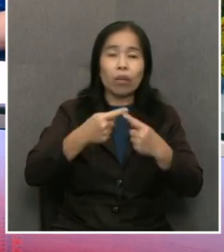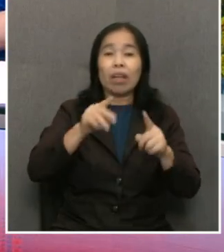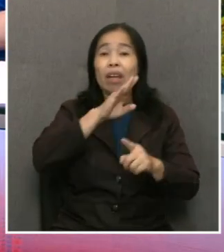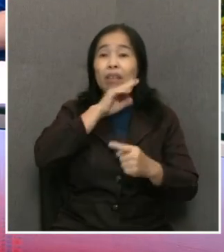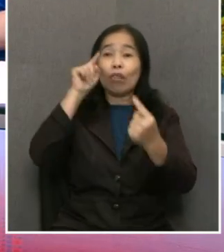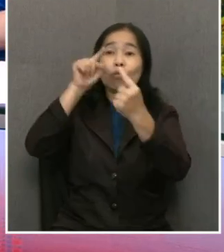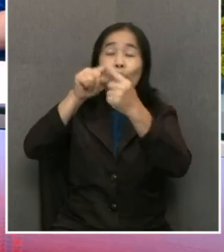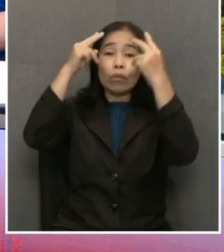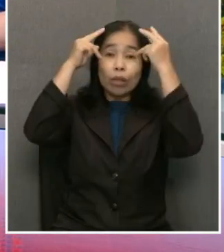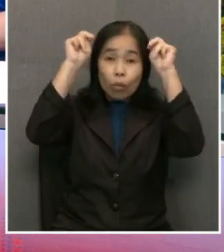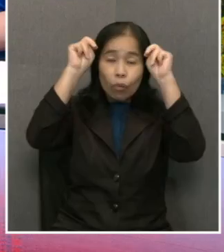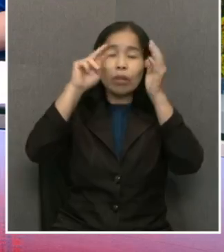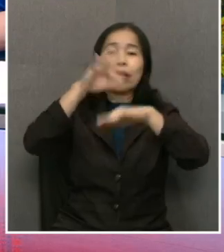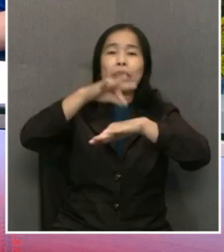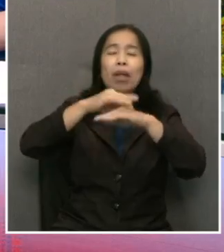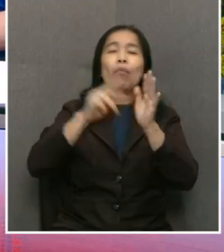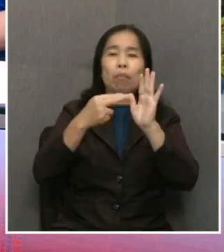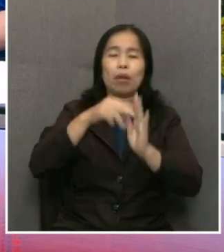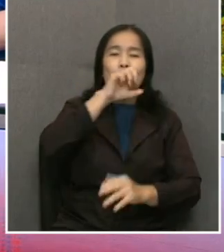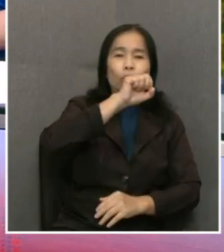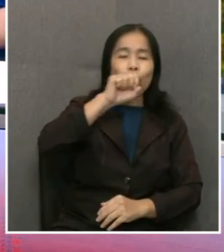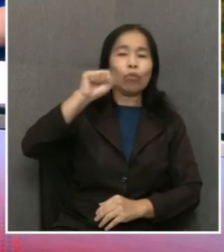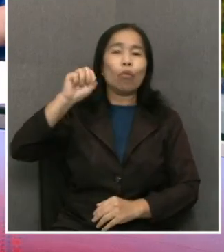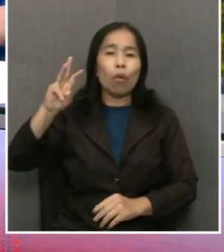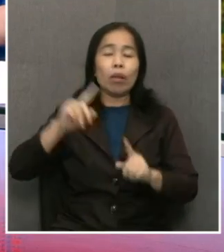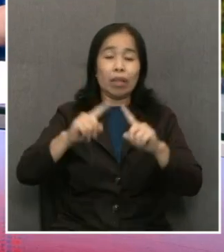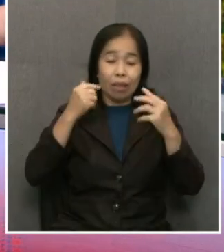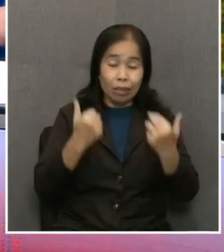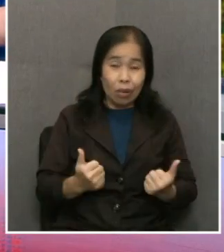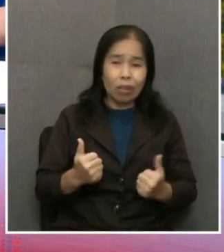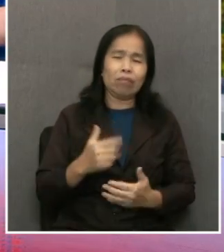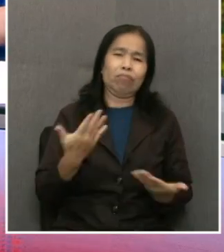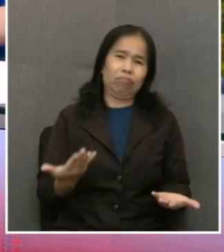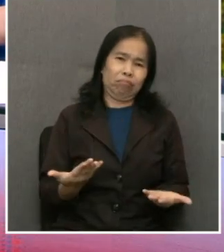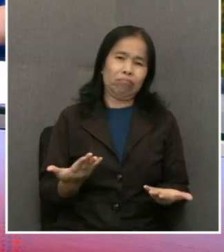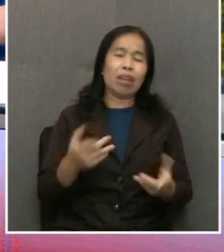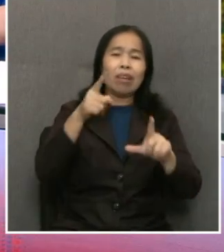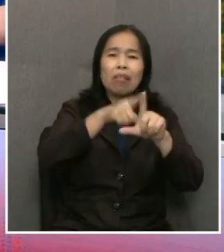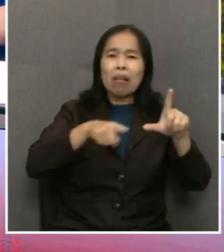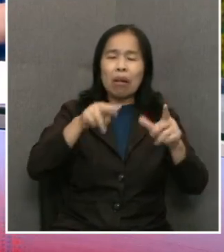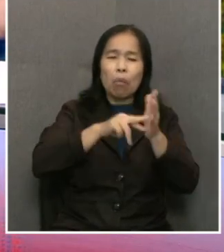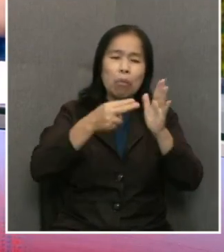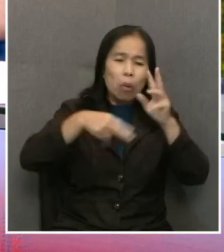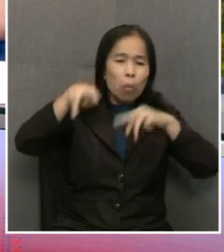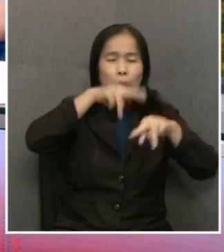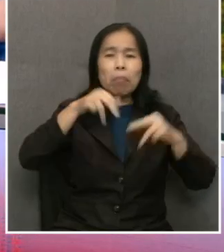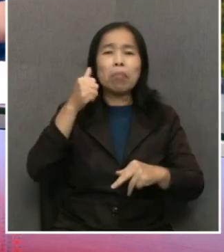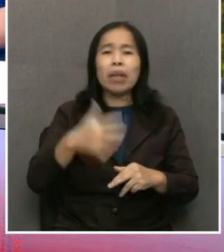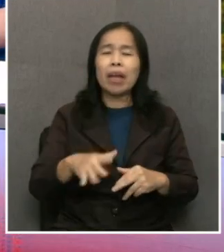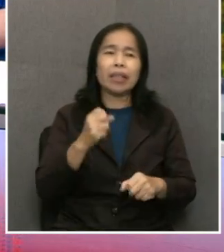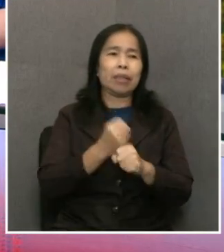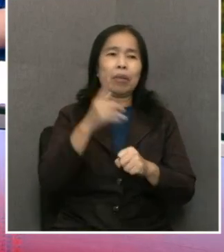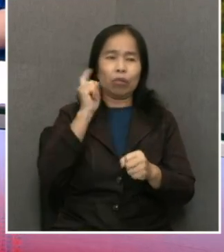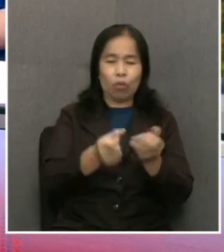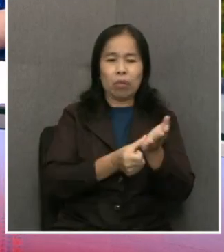รีจะมีสวโหวตด้วยถ้าก้าวไกลเนี่ยแค่ตรงนี้ยังไม่ได้ คุมไม่ได้เลย แล้วข้างหน้าจะได้อย่างไร คือยังต้องแก้ปมนี้ให้ได้ก่อน